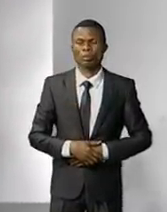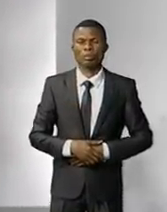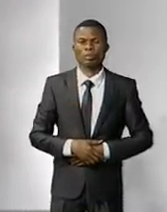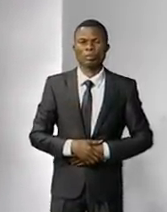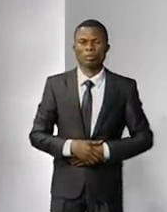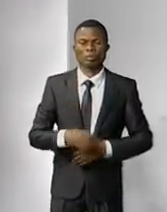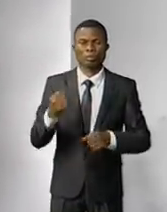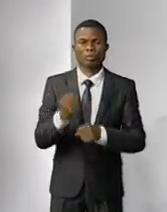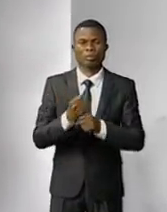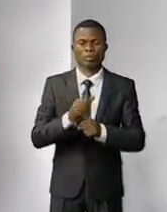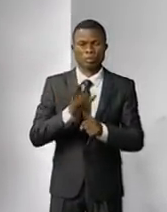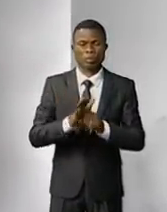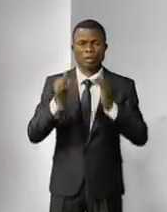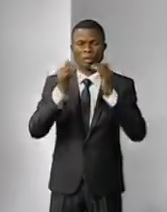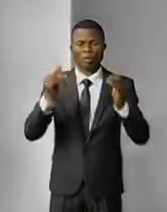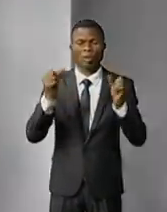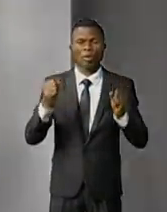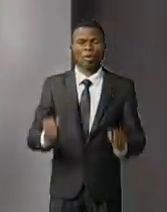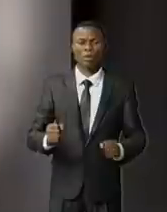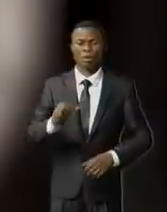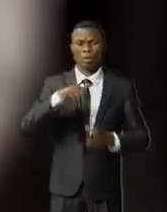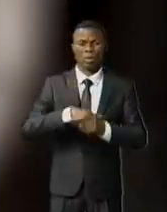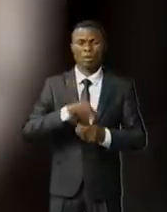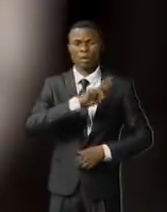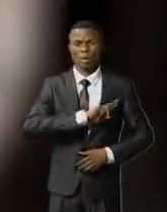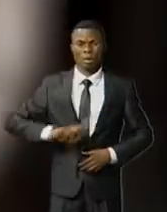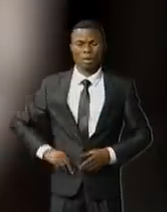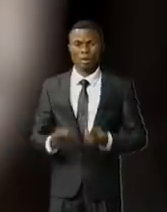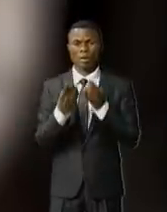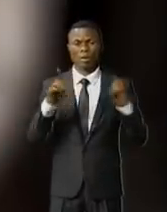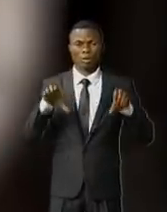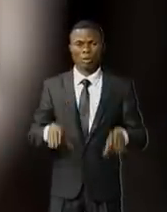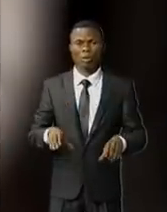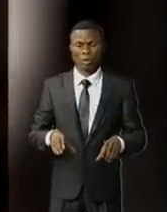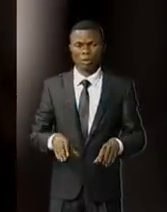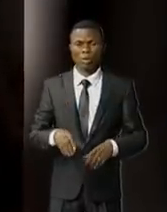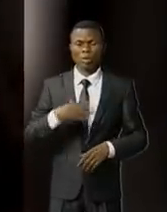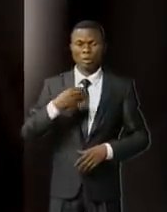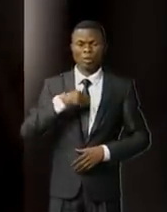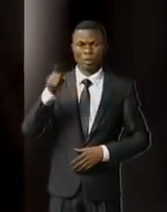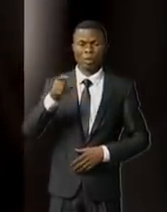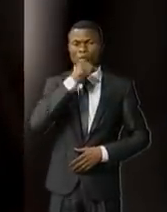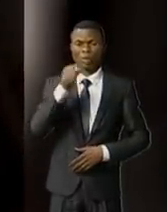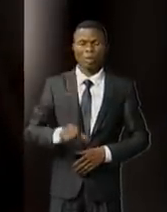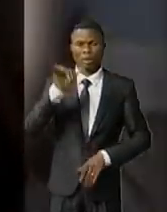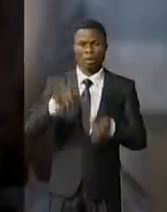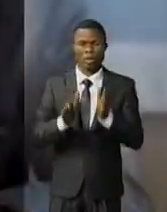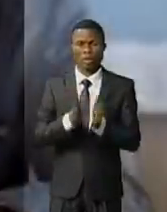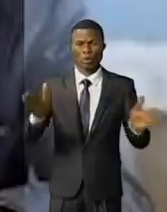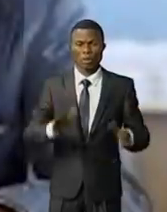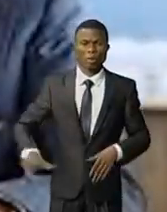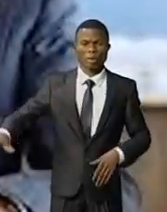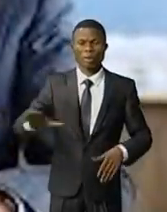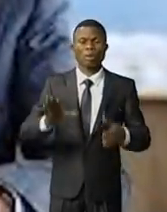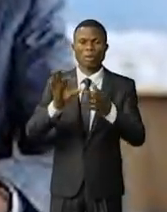Il a travaillé pour la paix et la stabilité en République démocratique du Congo. Dag Amarjolg, ancien secrétaire général des